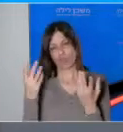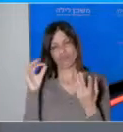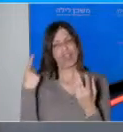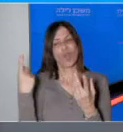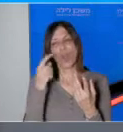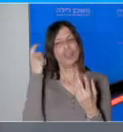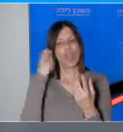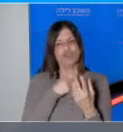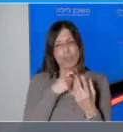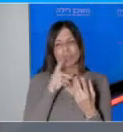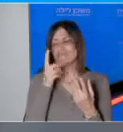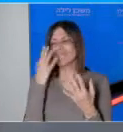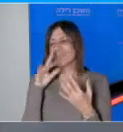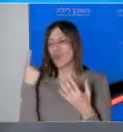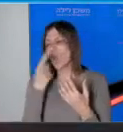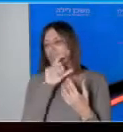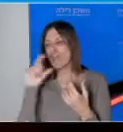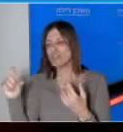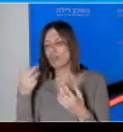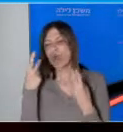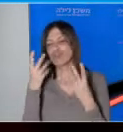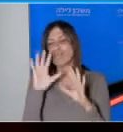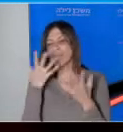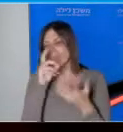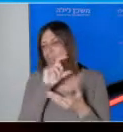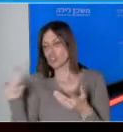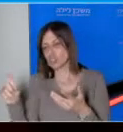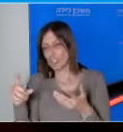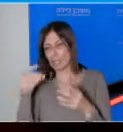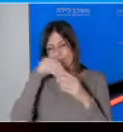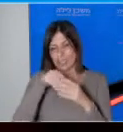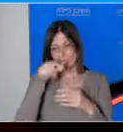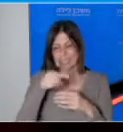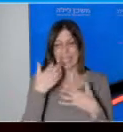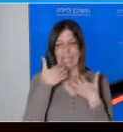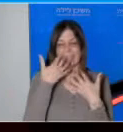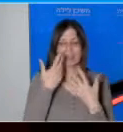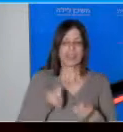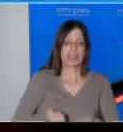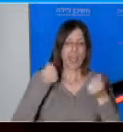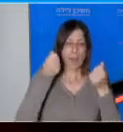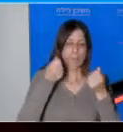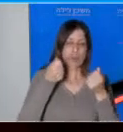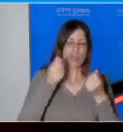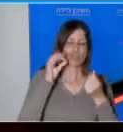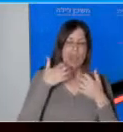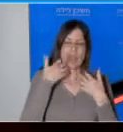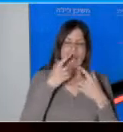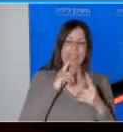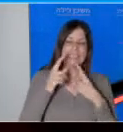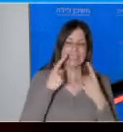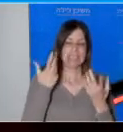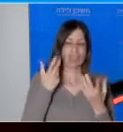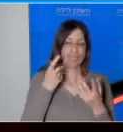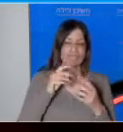נאשם, ולא משנה במה הוא נאשם. כן. אבל בתוך כל הדבר הזה, אז תרבות השיח כל כך הושחתה, שנדמה שאנשים כבר